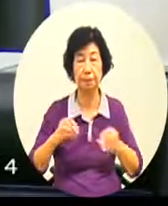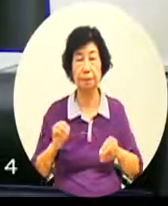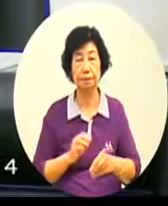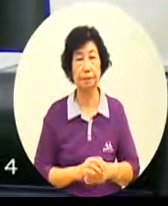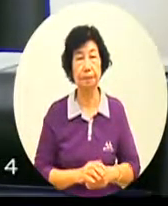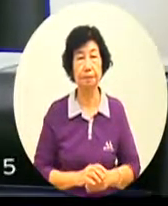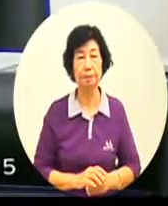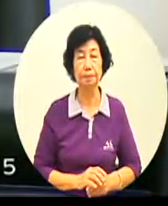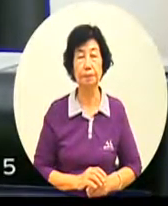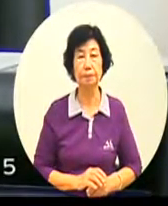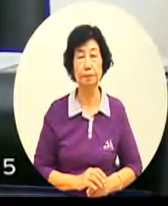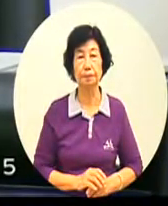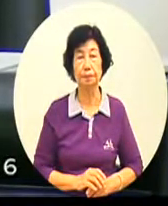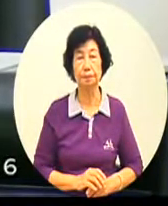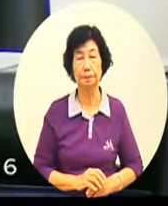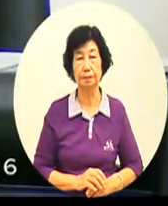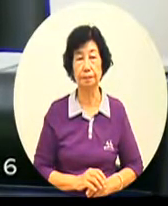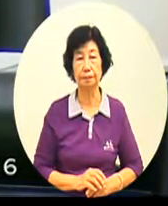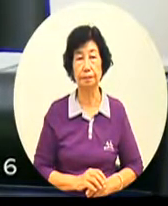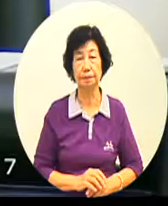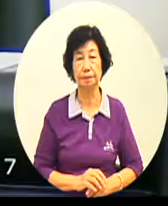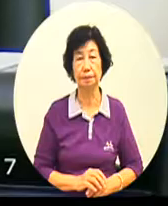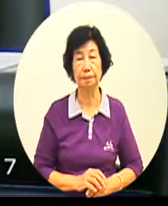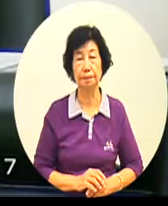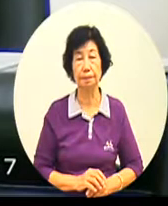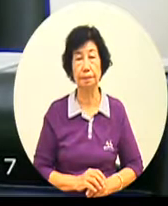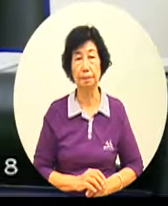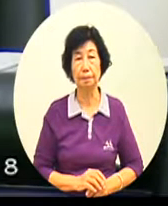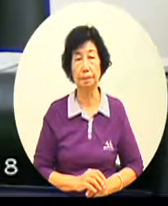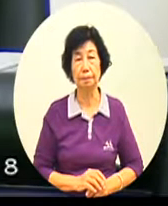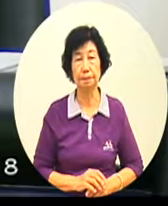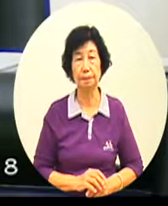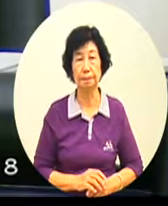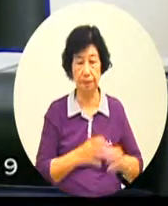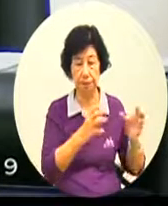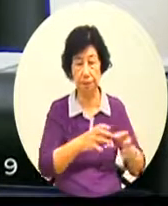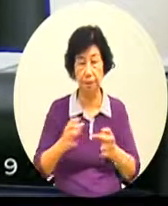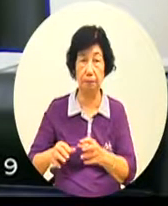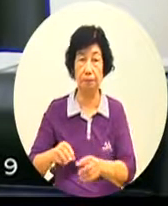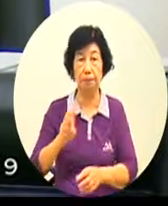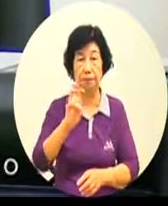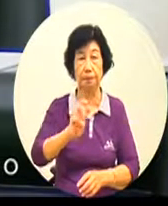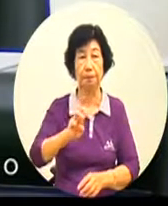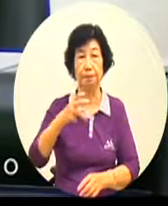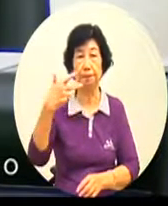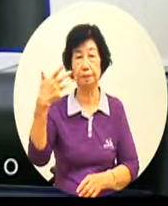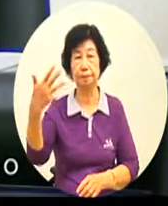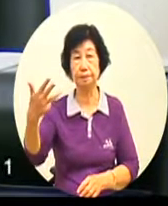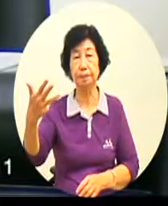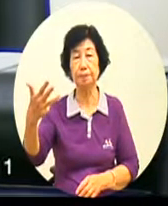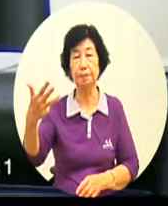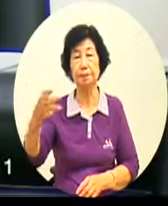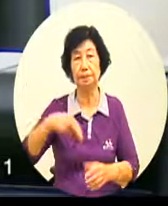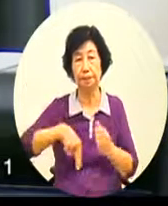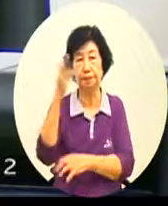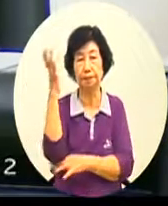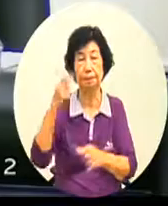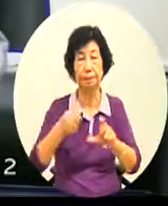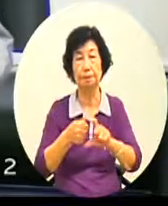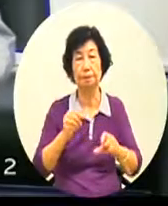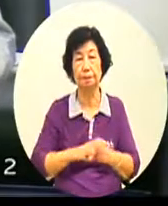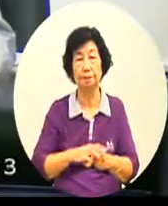次可能就是说我们总共38个行政区嘛哈，那38个行政区每一区一定要有一